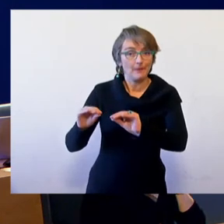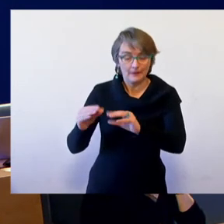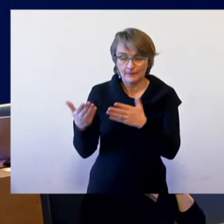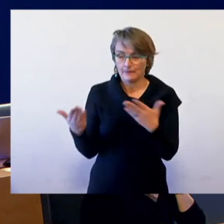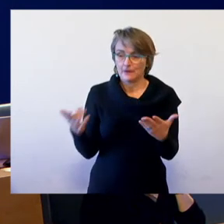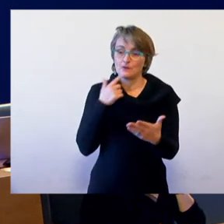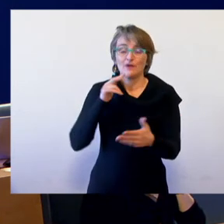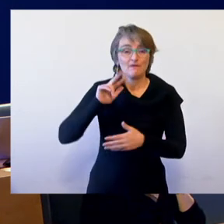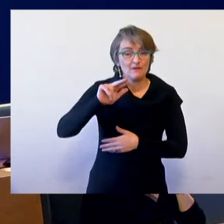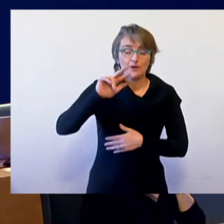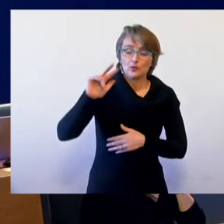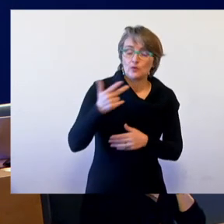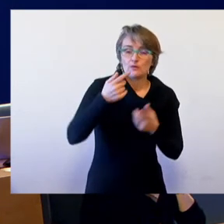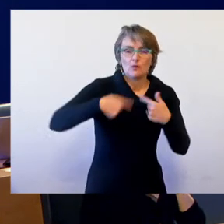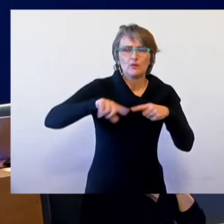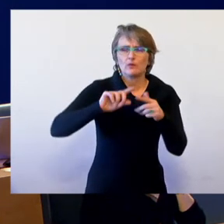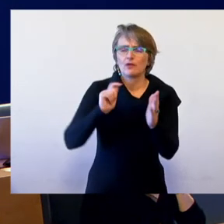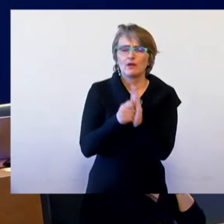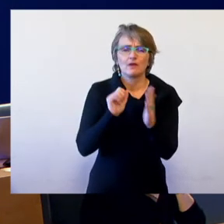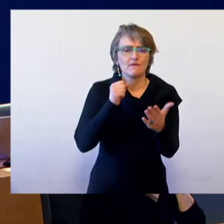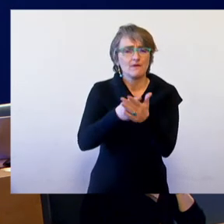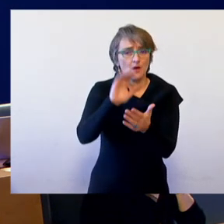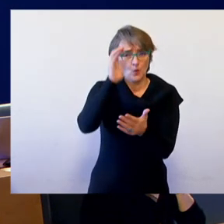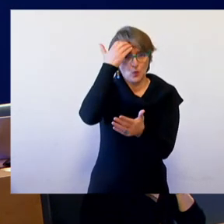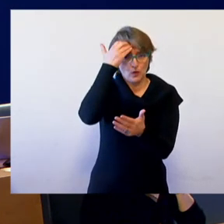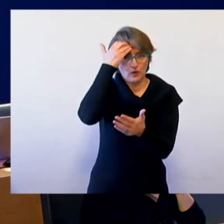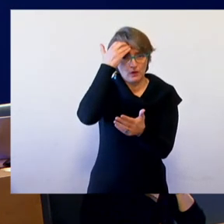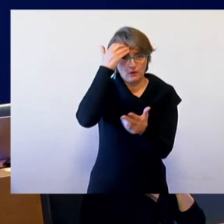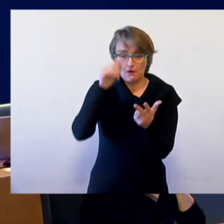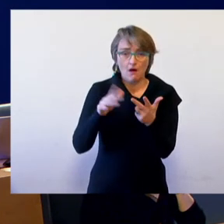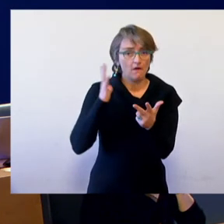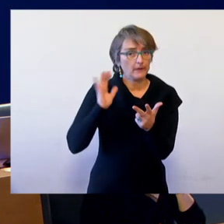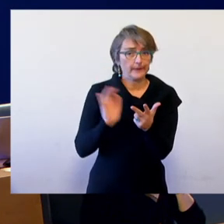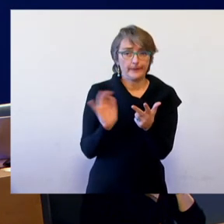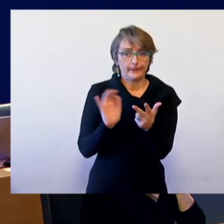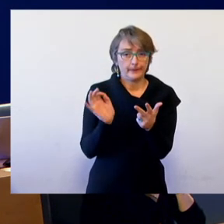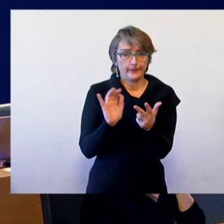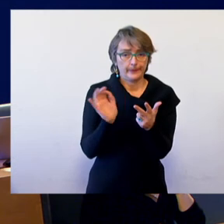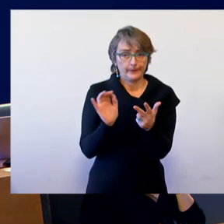fin de l'été, fin août. Une troisième commission qui n'existait pas.